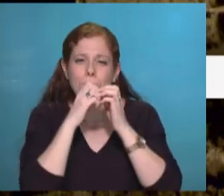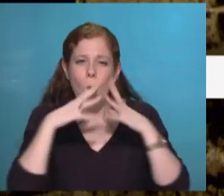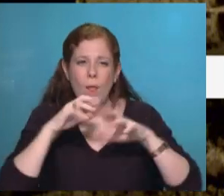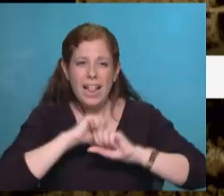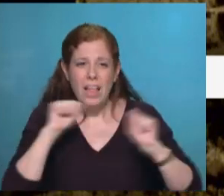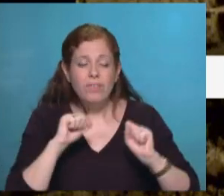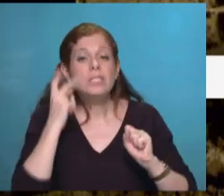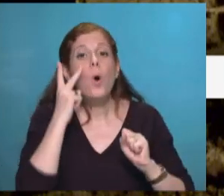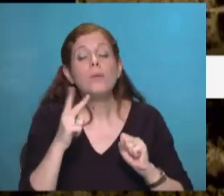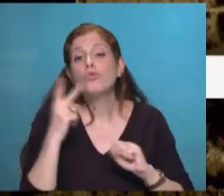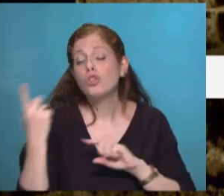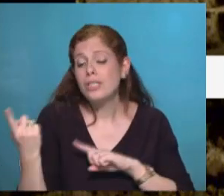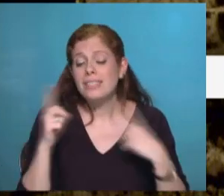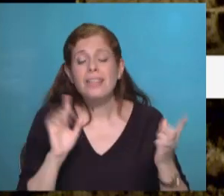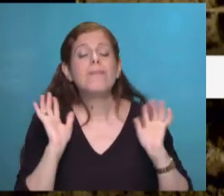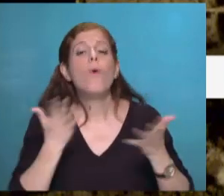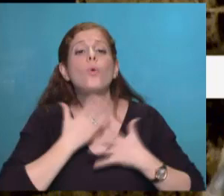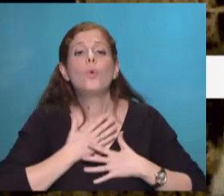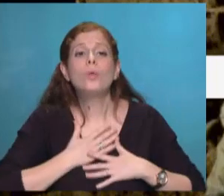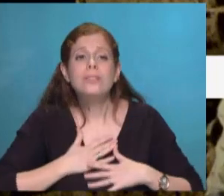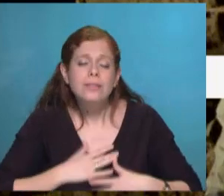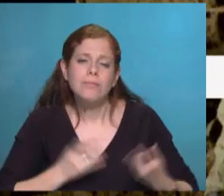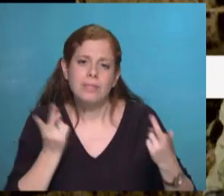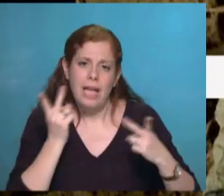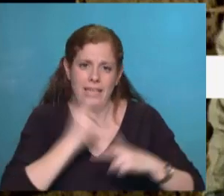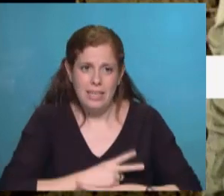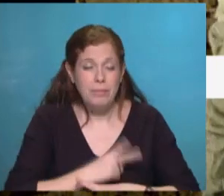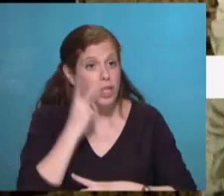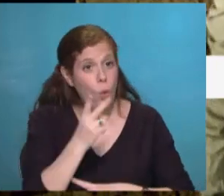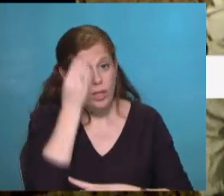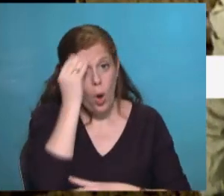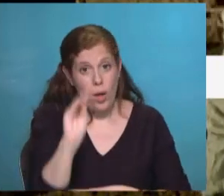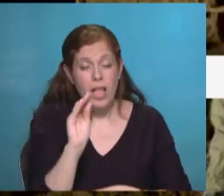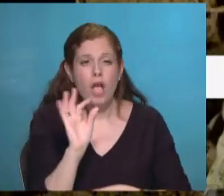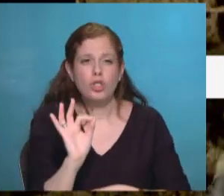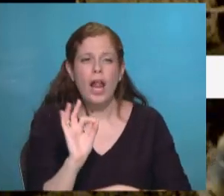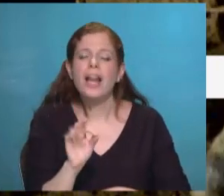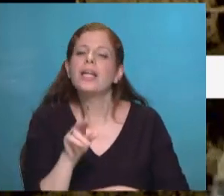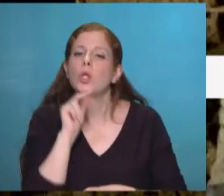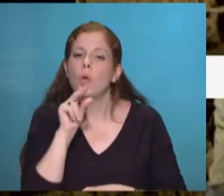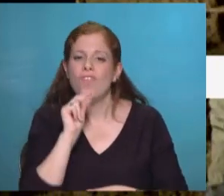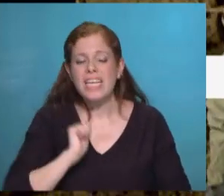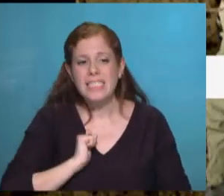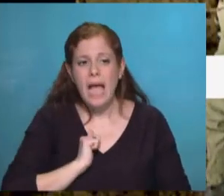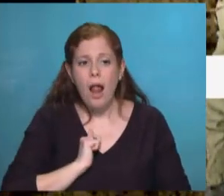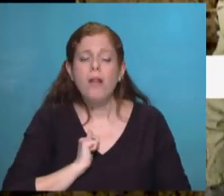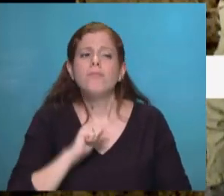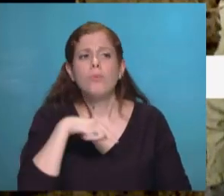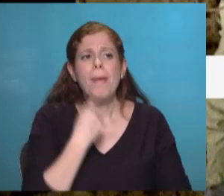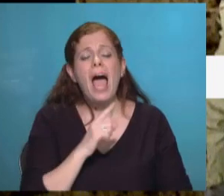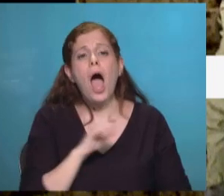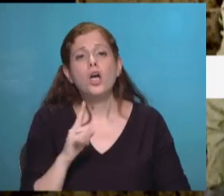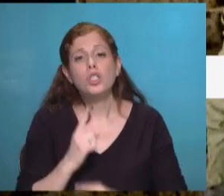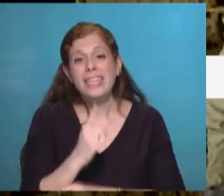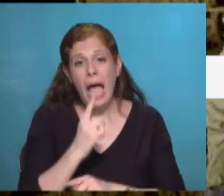ששני הצדדים מאוד רוצים בהסכם הזה. תראו את ההודעה של דובר צהל במהלך הלילה, הודעה לקונית קצרה, אומרת רק שטנק